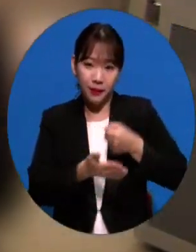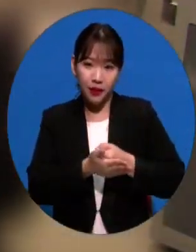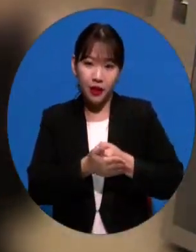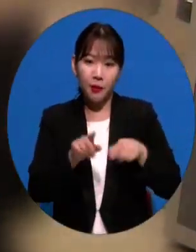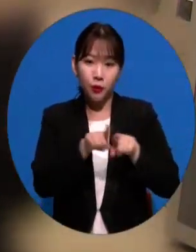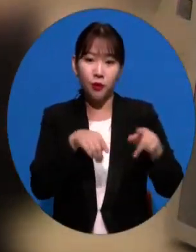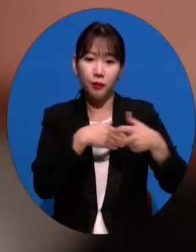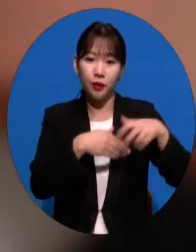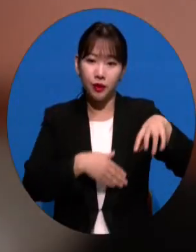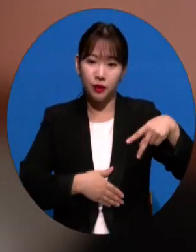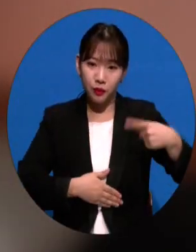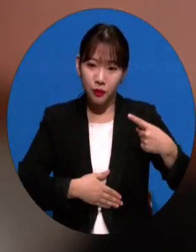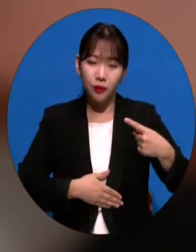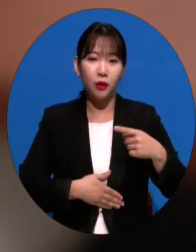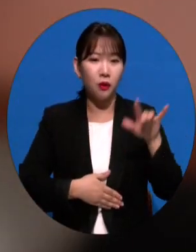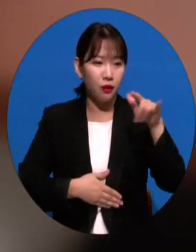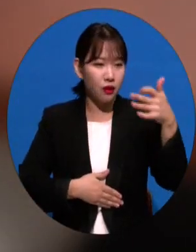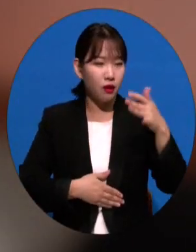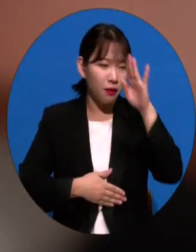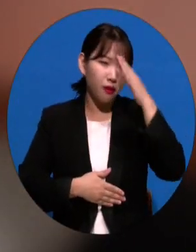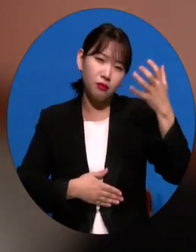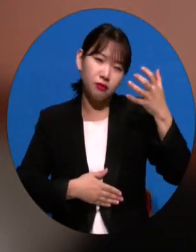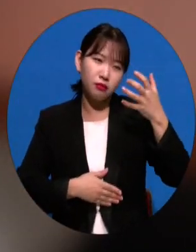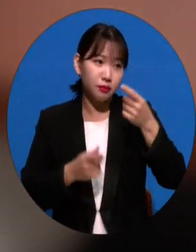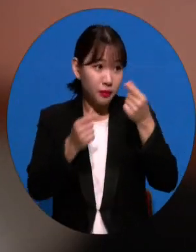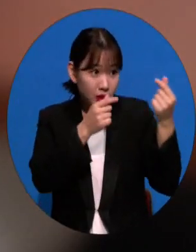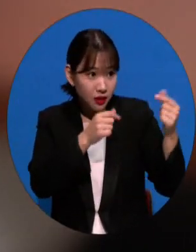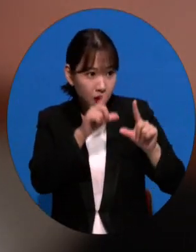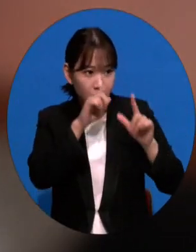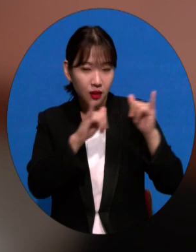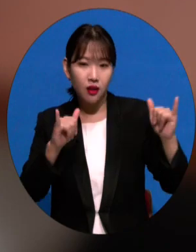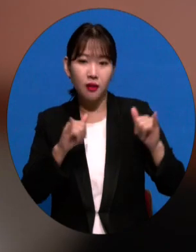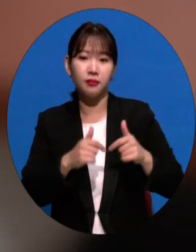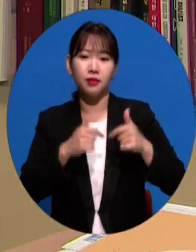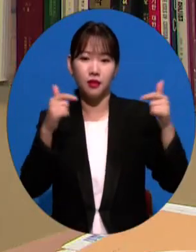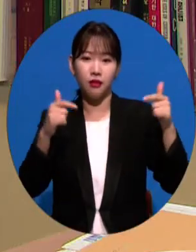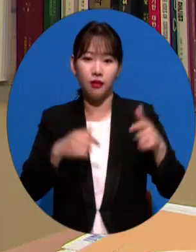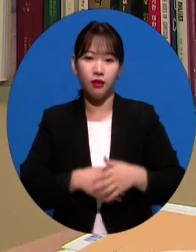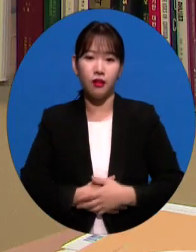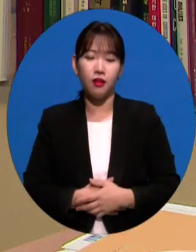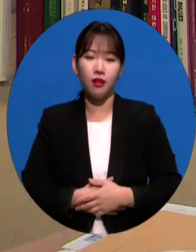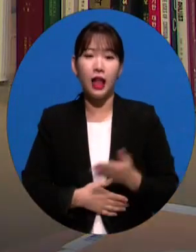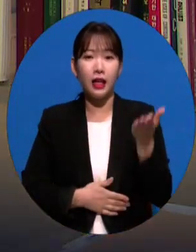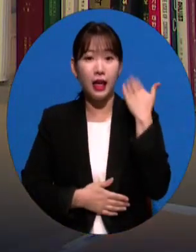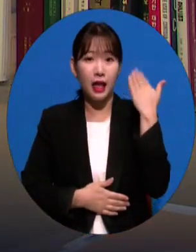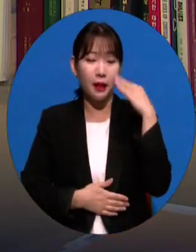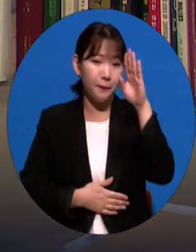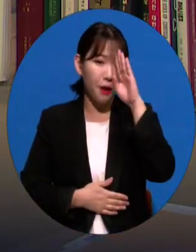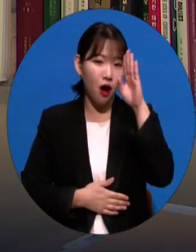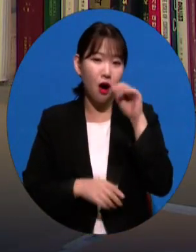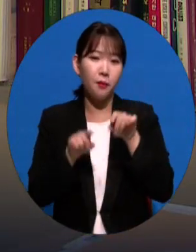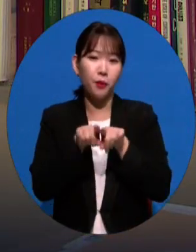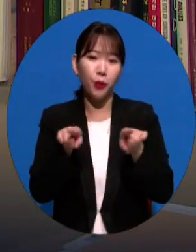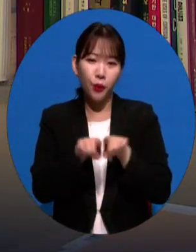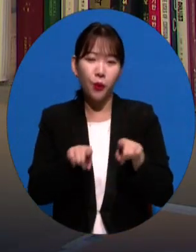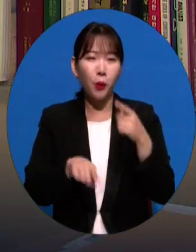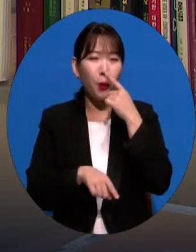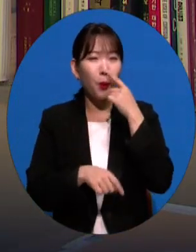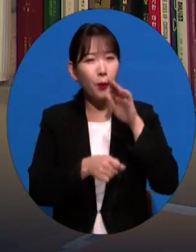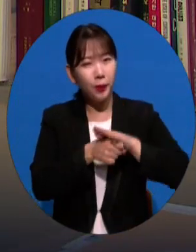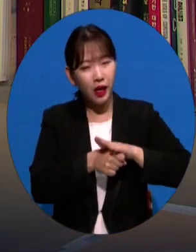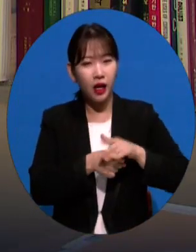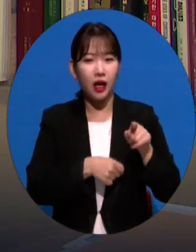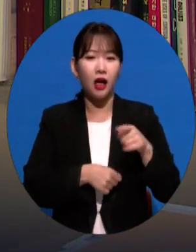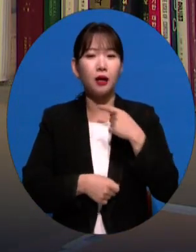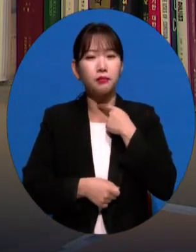일반 병원에도 코로나19 증상을 호소하는 환자들이 부쩍 늘었습니다. 예전 증상은 주로 코가 좀